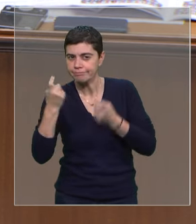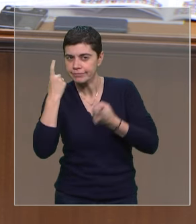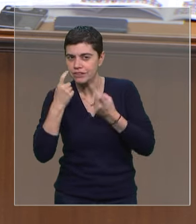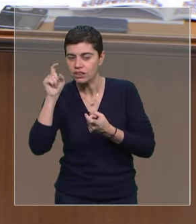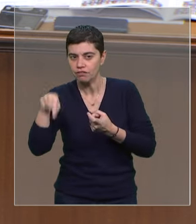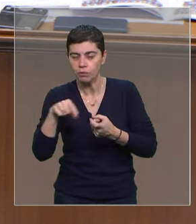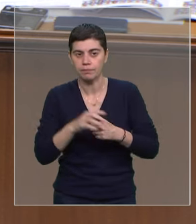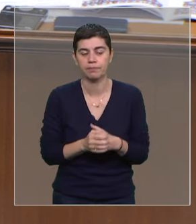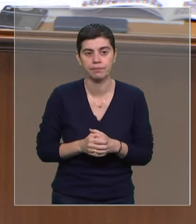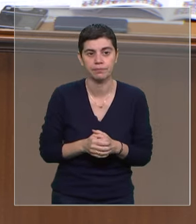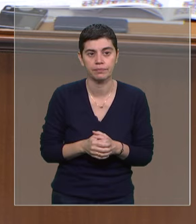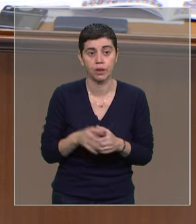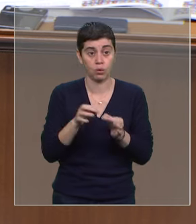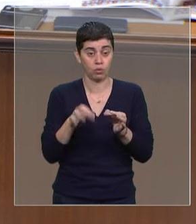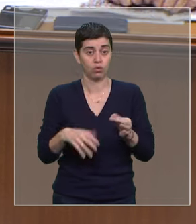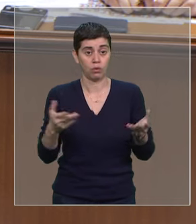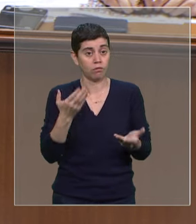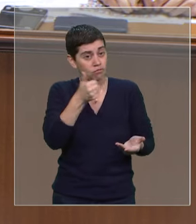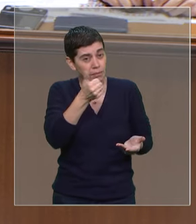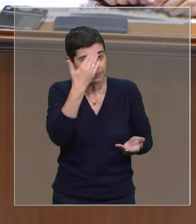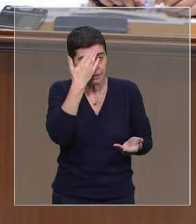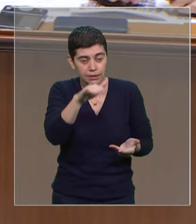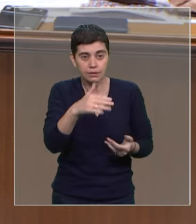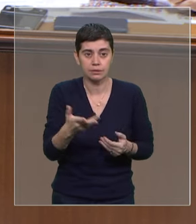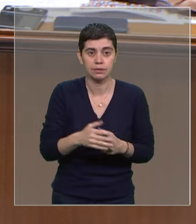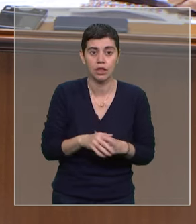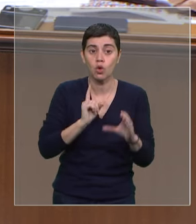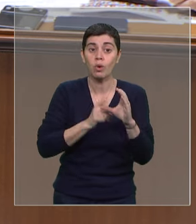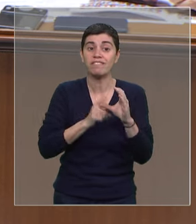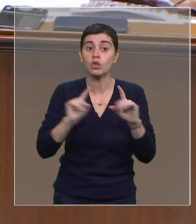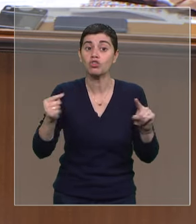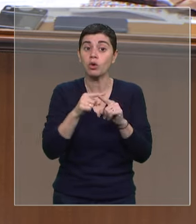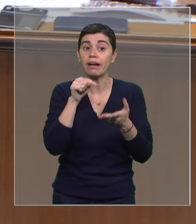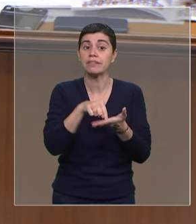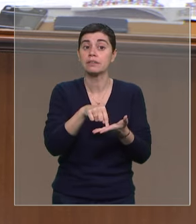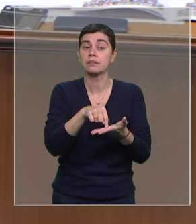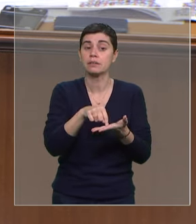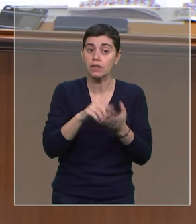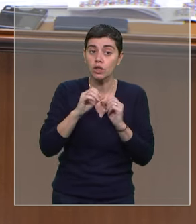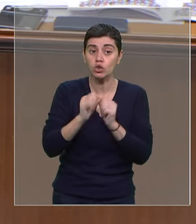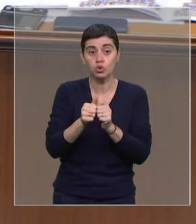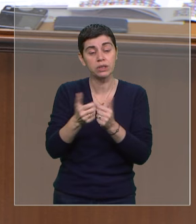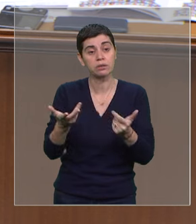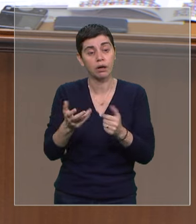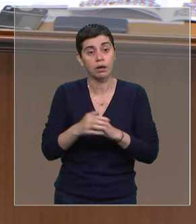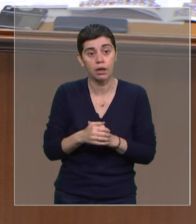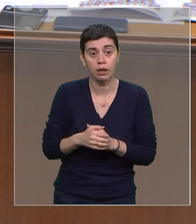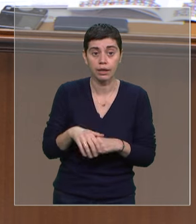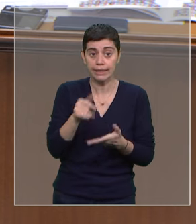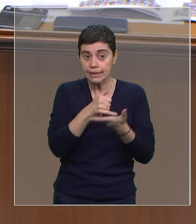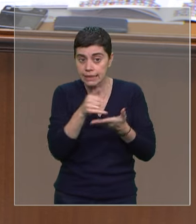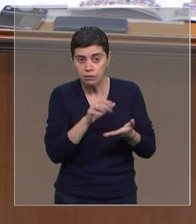en conclusion, monsieur le député, que vous le savez, il n'y a pas que le coefficient géographique pour prendre en compte les spécificités